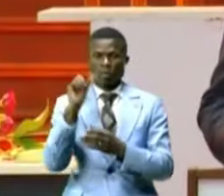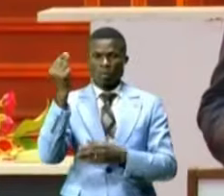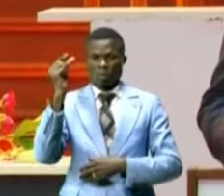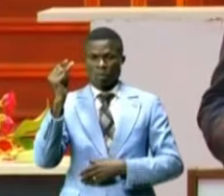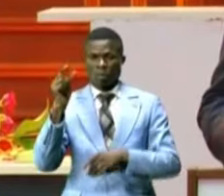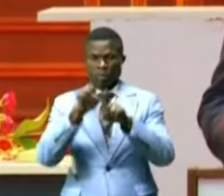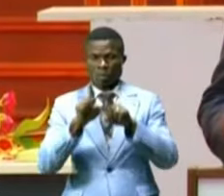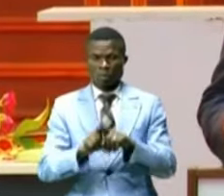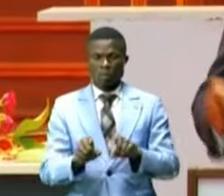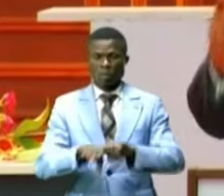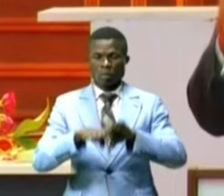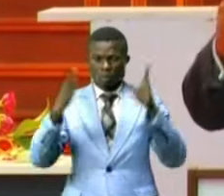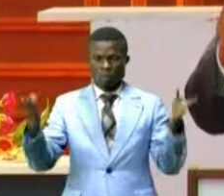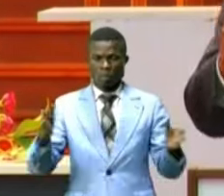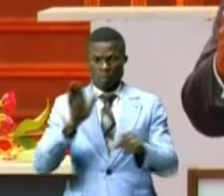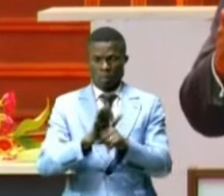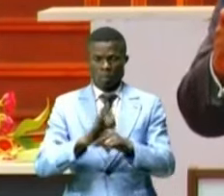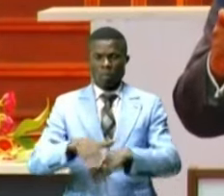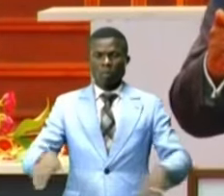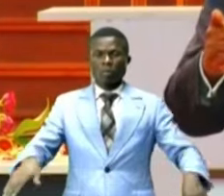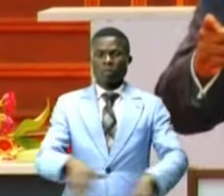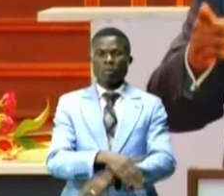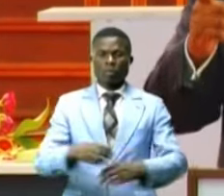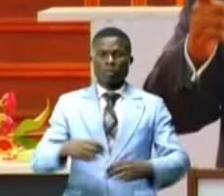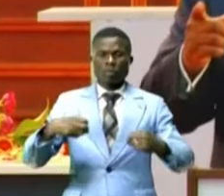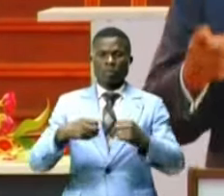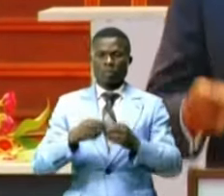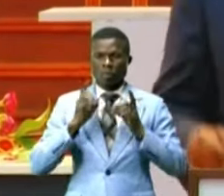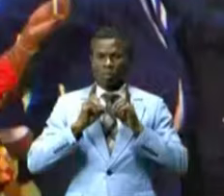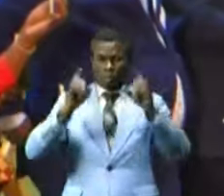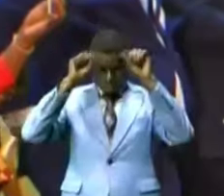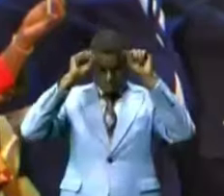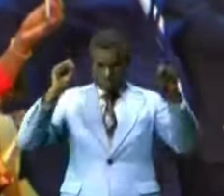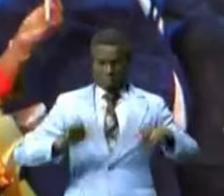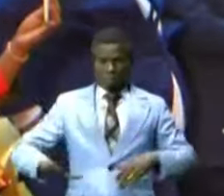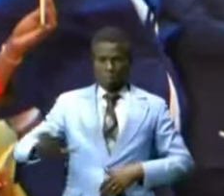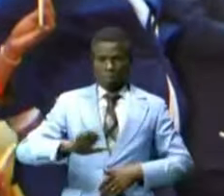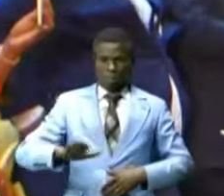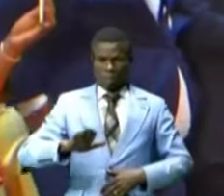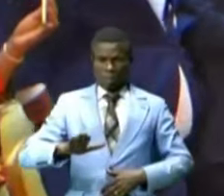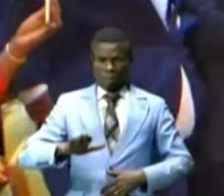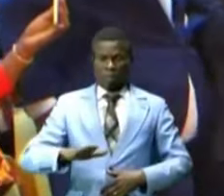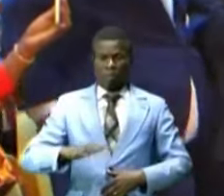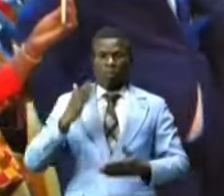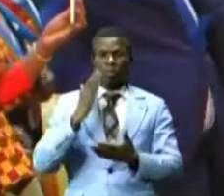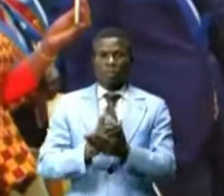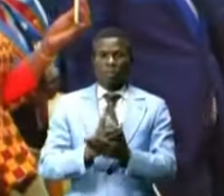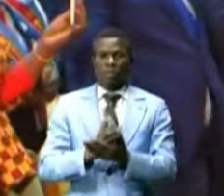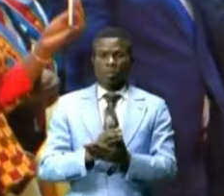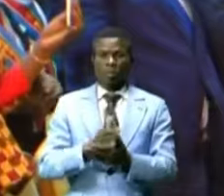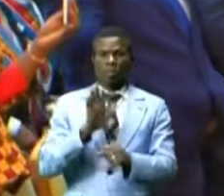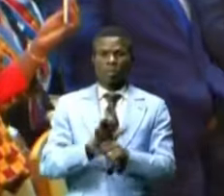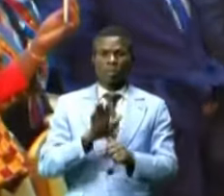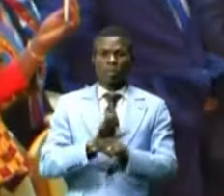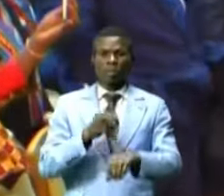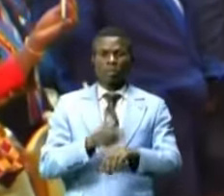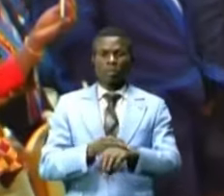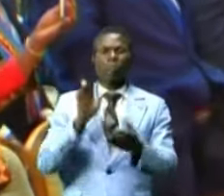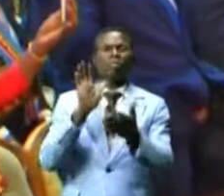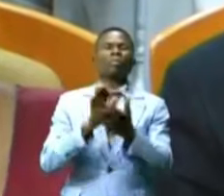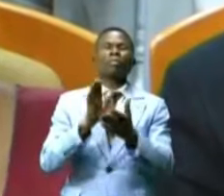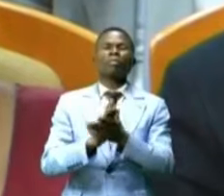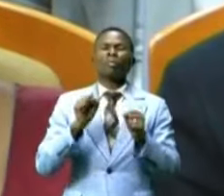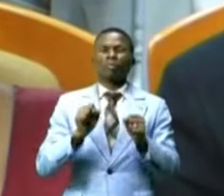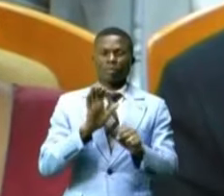et inauguration de plusieurs barrages, le discours du président de la République est interrompu à plusieurs reprises par des